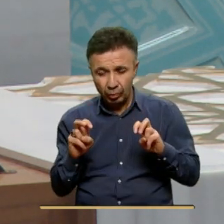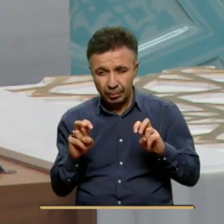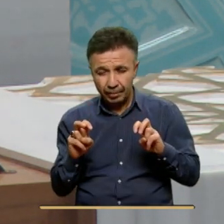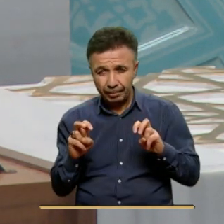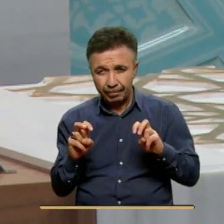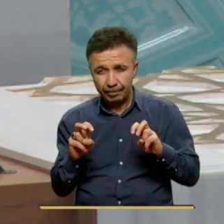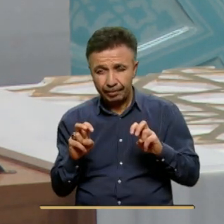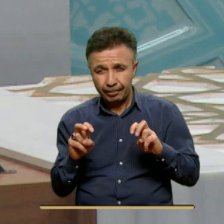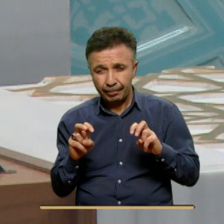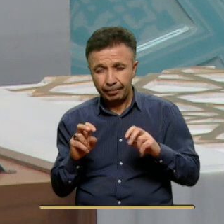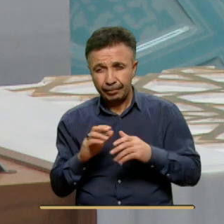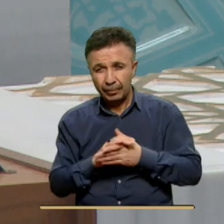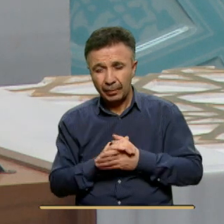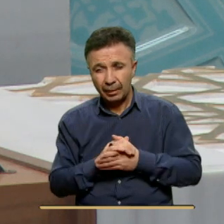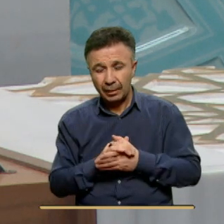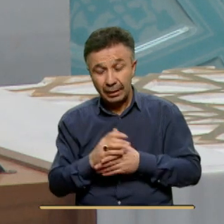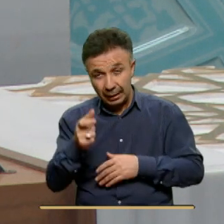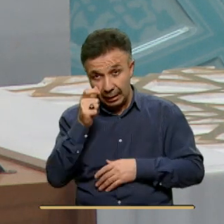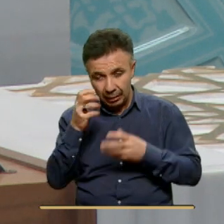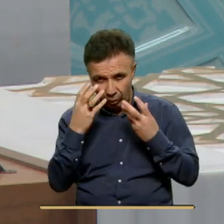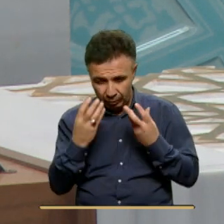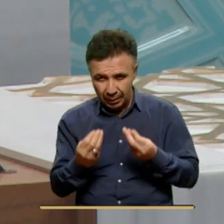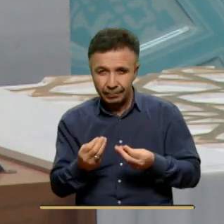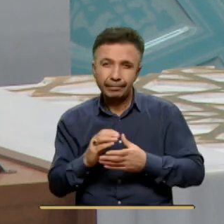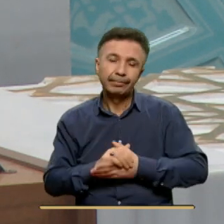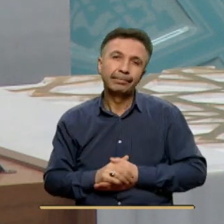helal ve harama karşı dikkatli olmak